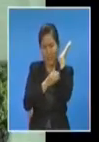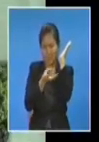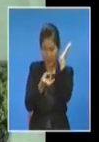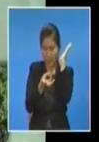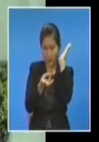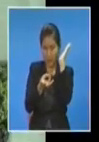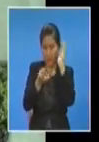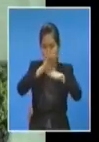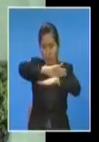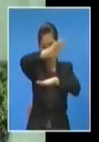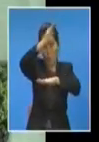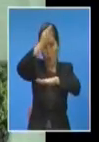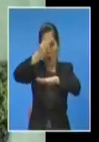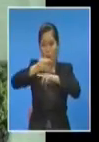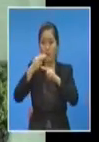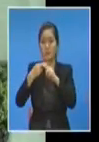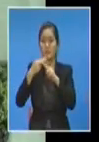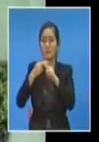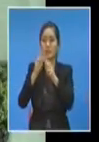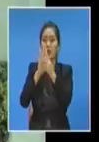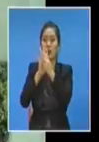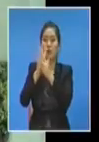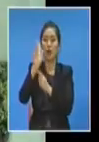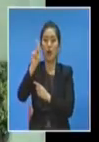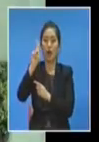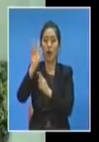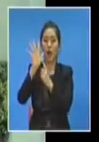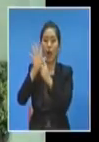ลักเขาหลักจะไม่มีคนตายเลยครับ